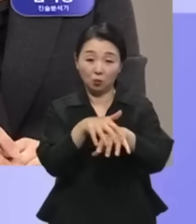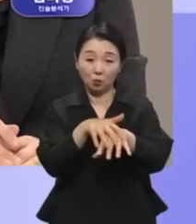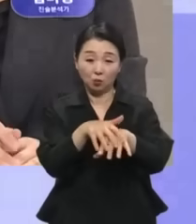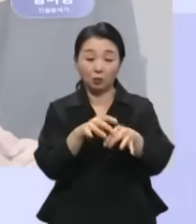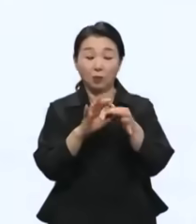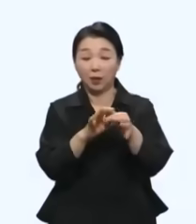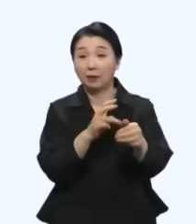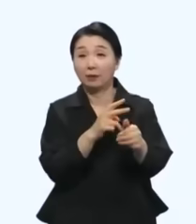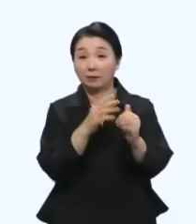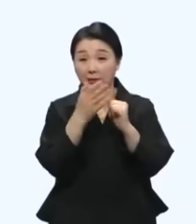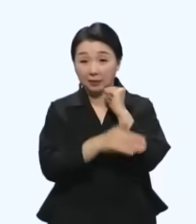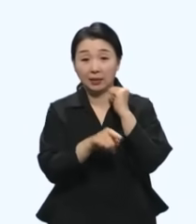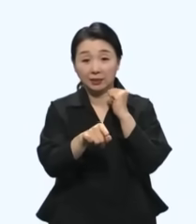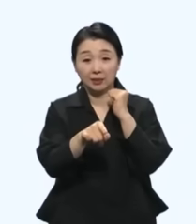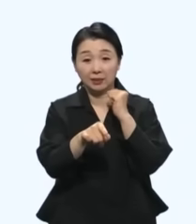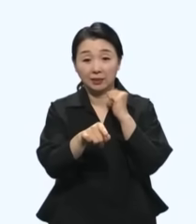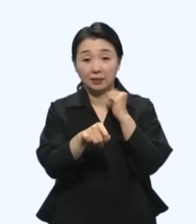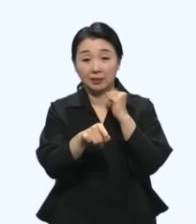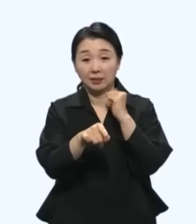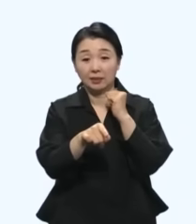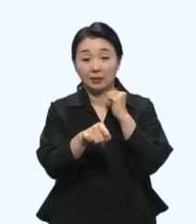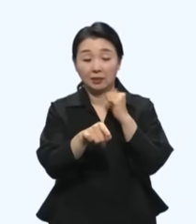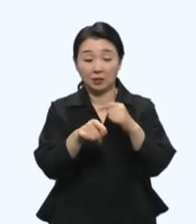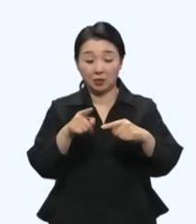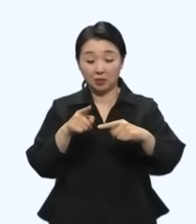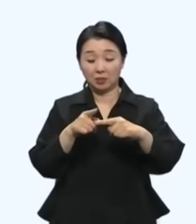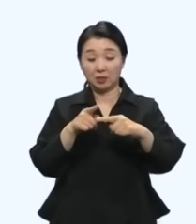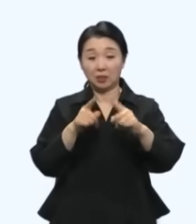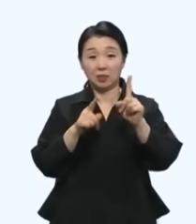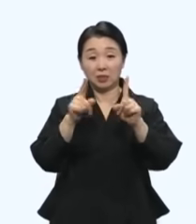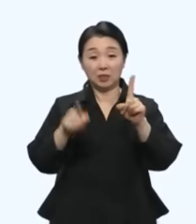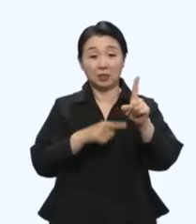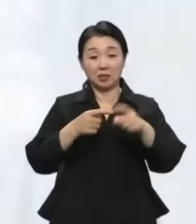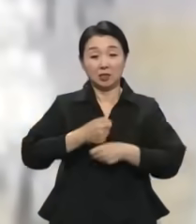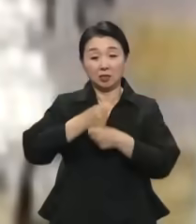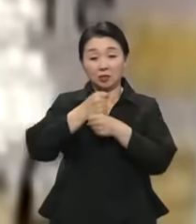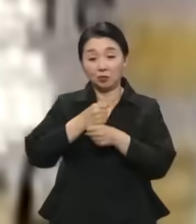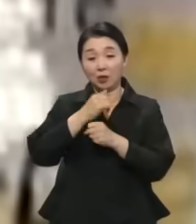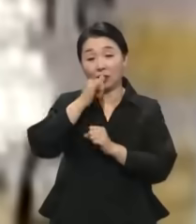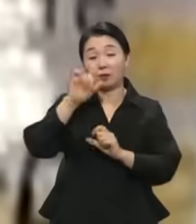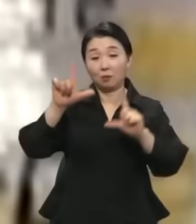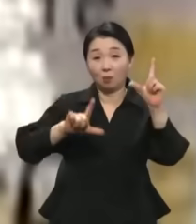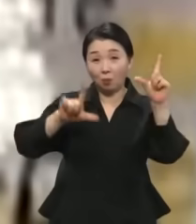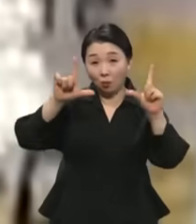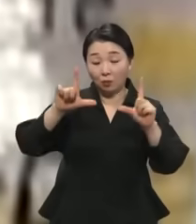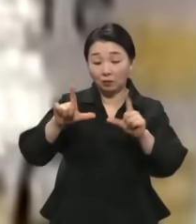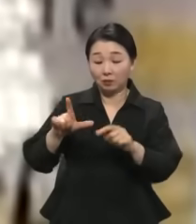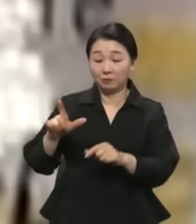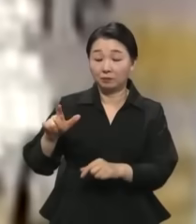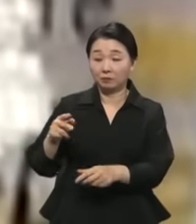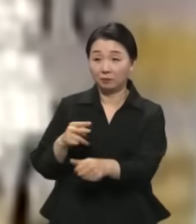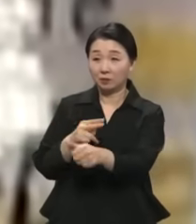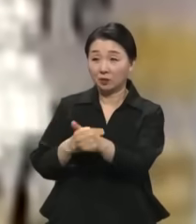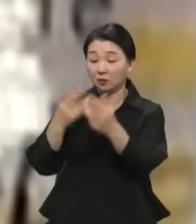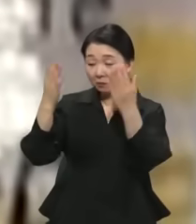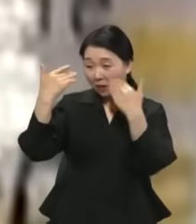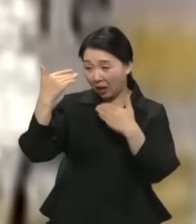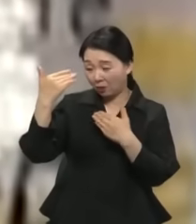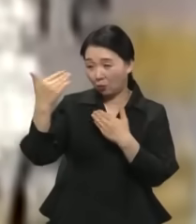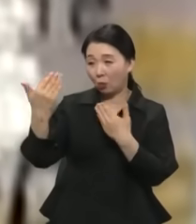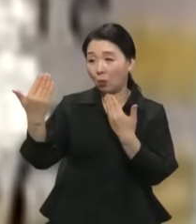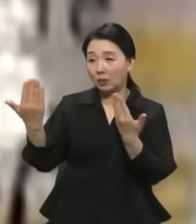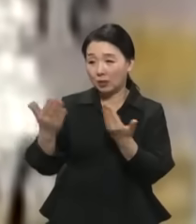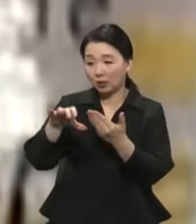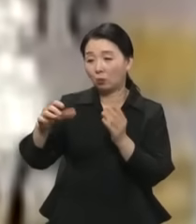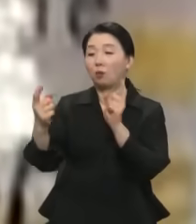사진인데 저기 저 장면이 이제 1인시위를 했던 장면이었고 뭐이 선생님이 학교를 찾아가서 뭐